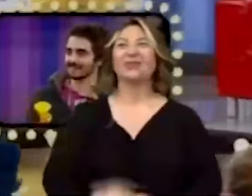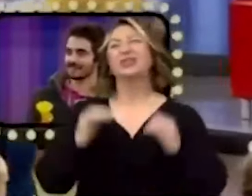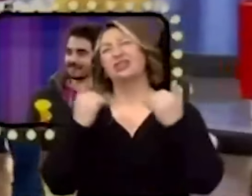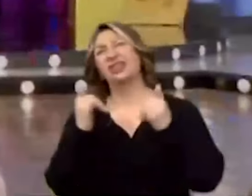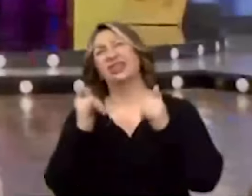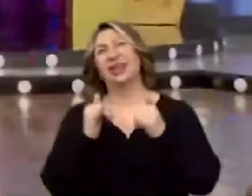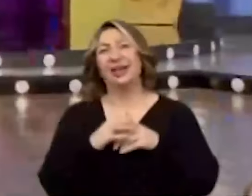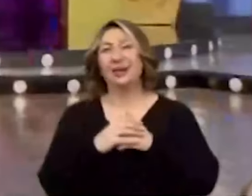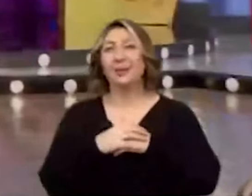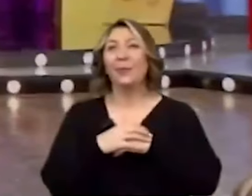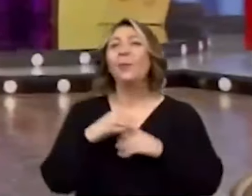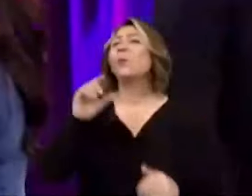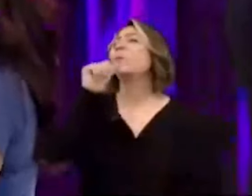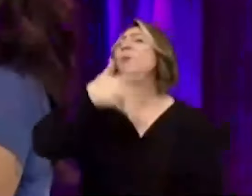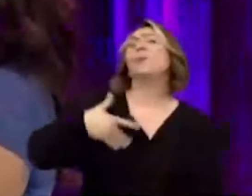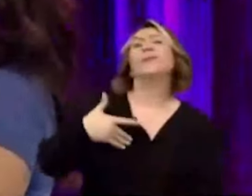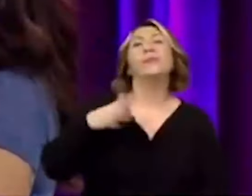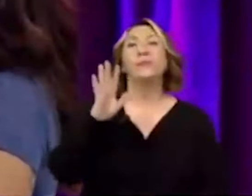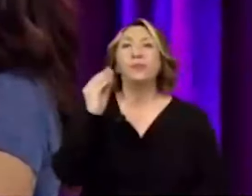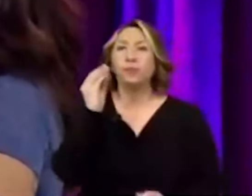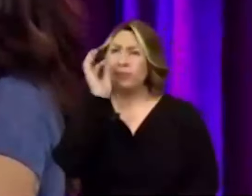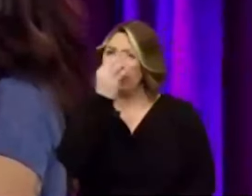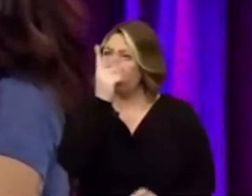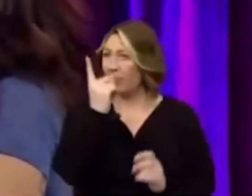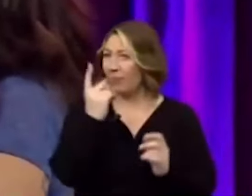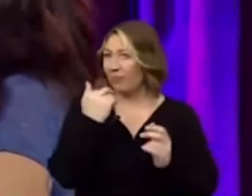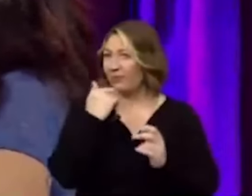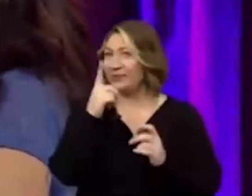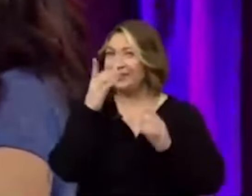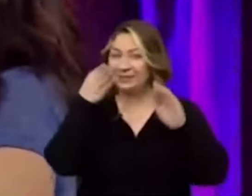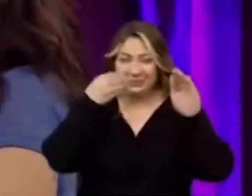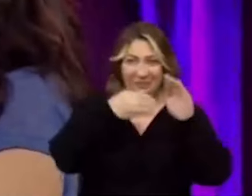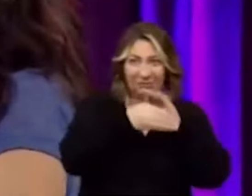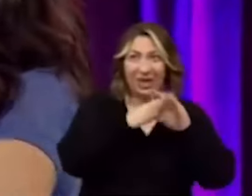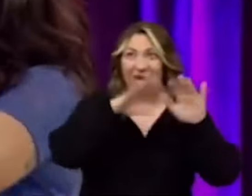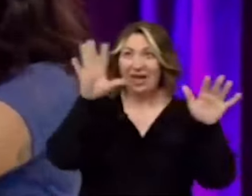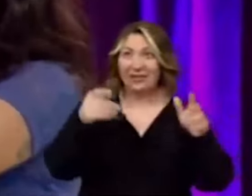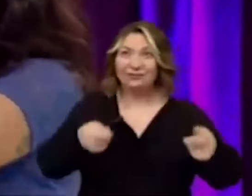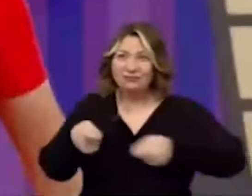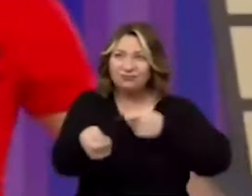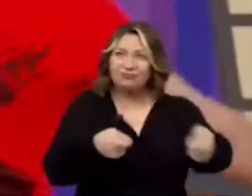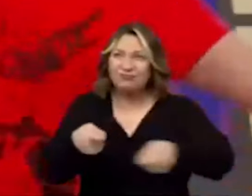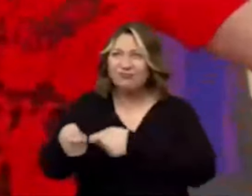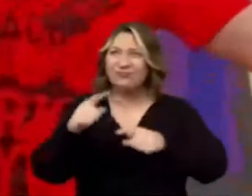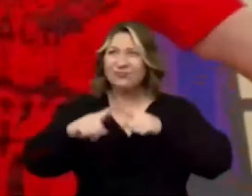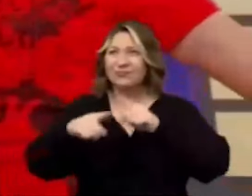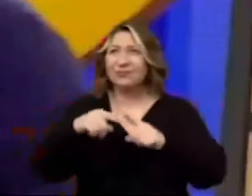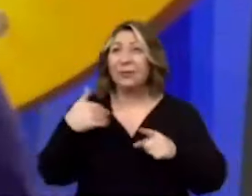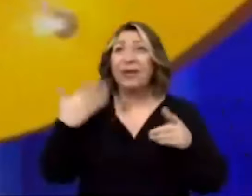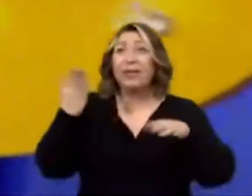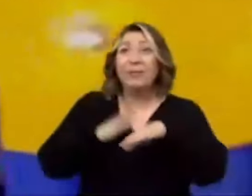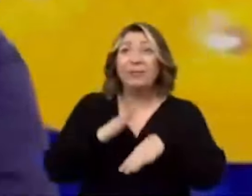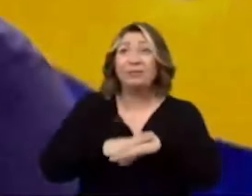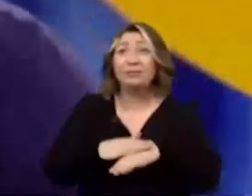Şaka şaka. Hiç merak etme. Çok basit bir numara. Seni içeri sokacağım, her taraftan kılıç sokacağım. Babana ben ne